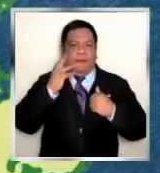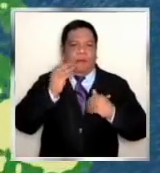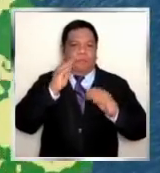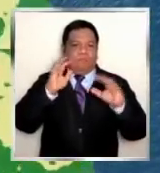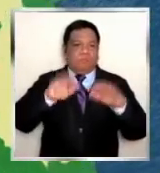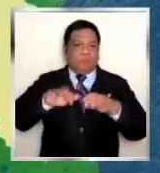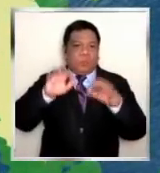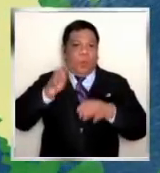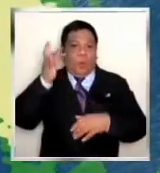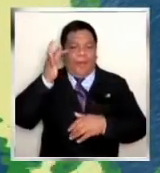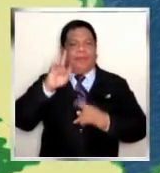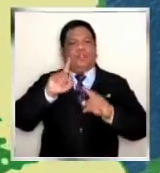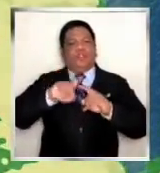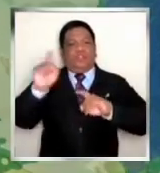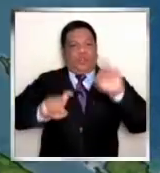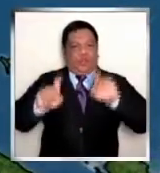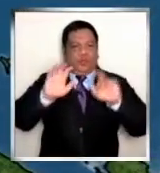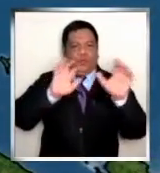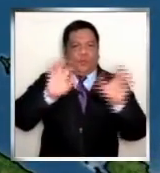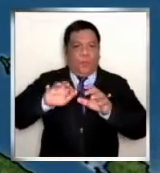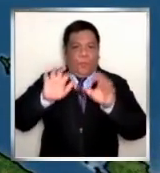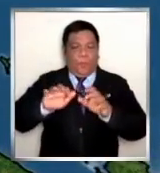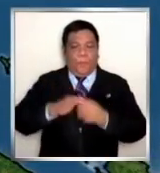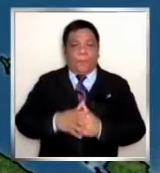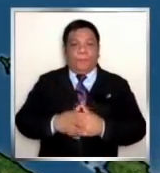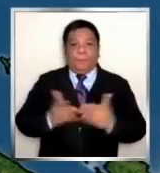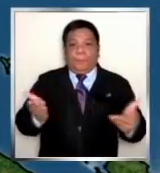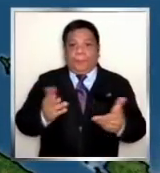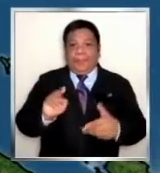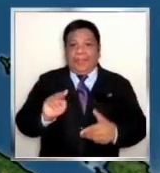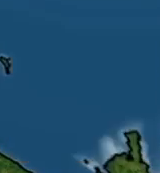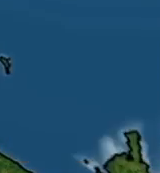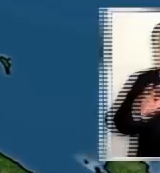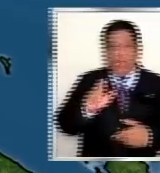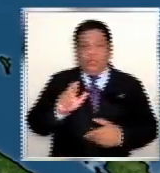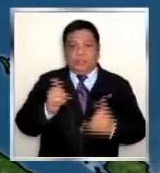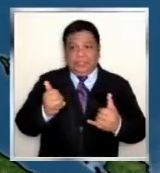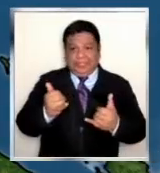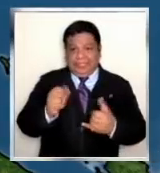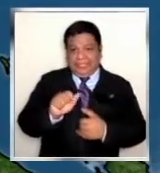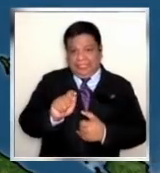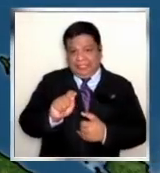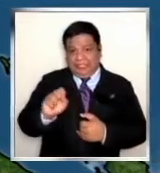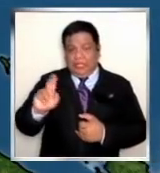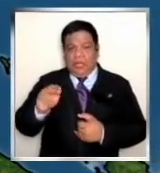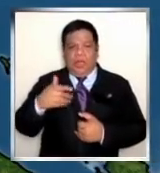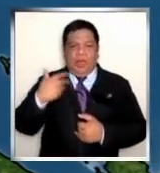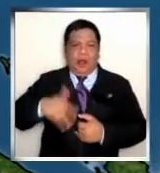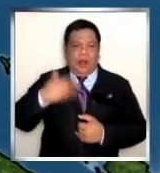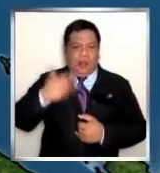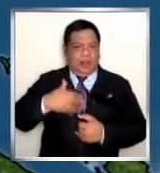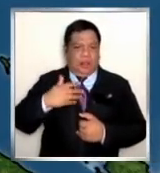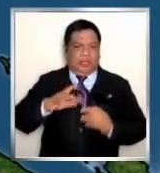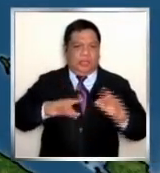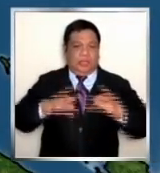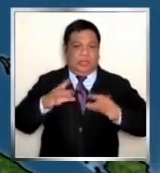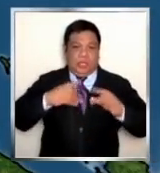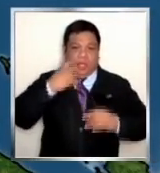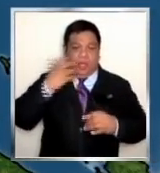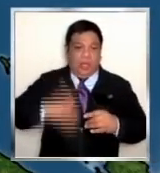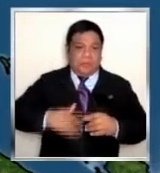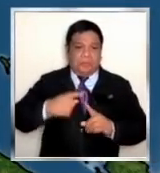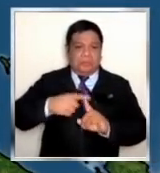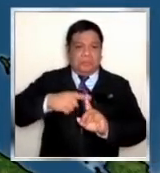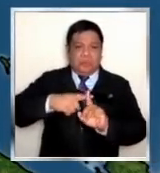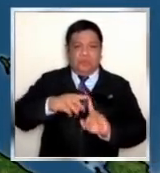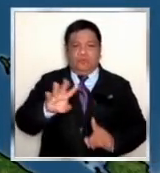thunderstorm. Sa Metro Manila, magiging maalisangan ng panahon ngayong weekend at ang init factor, posibleng nga sa 41 to 42